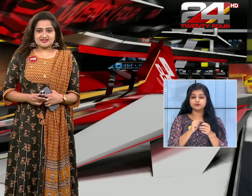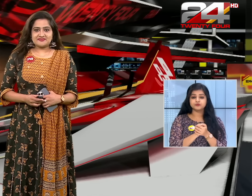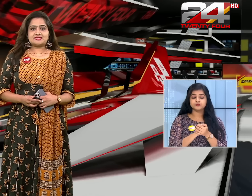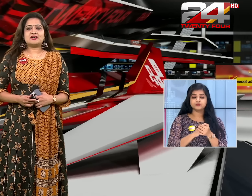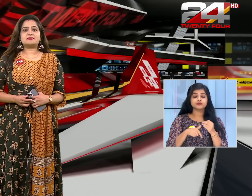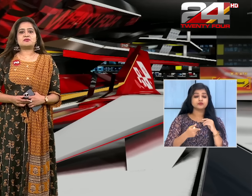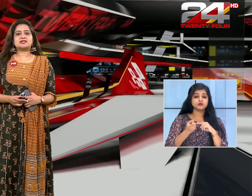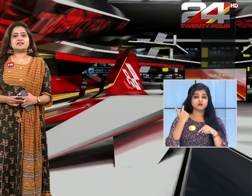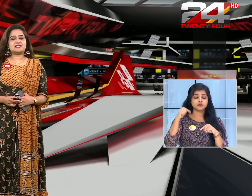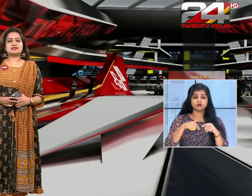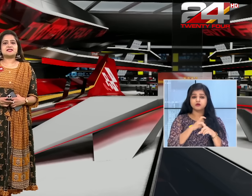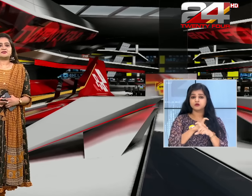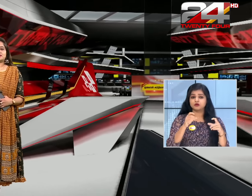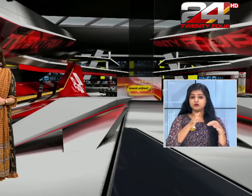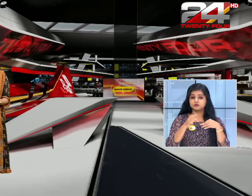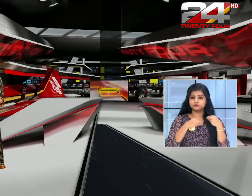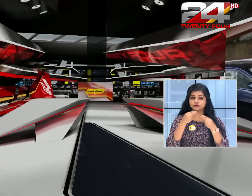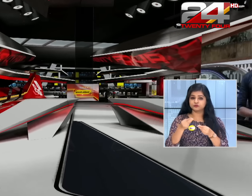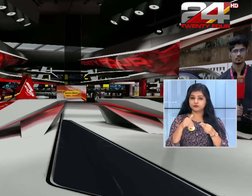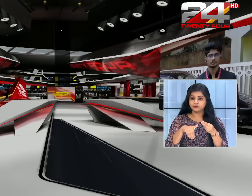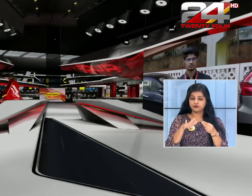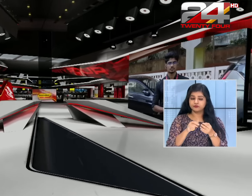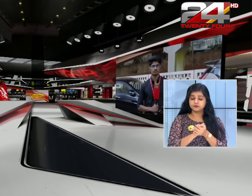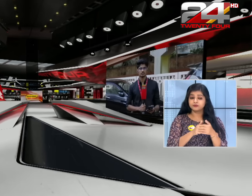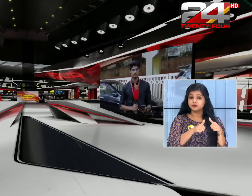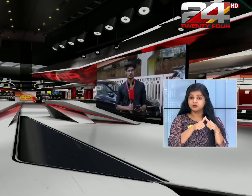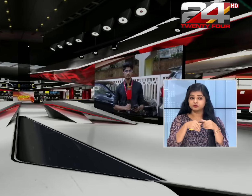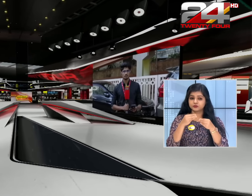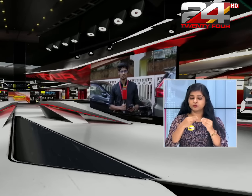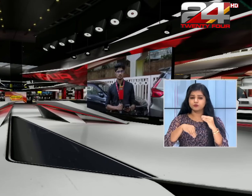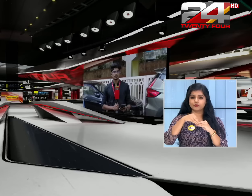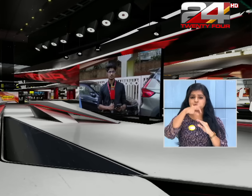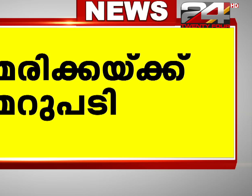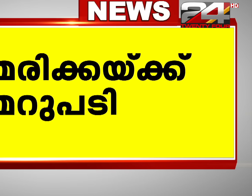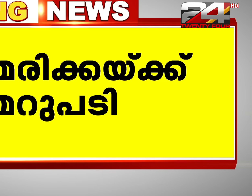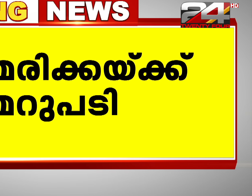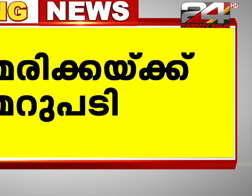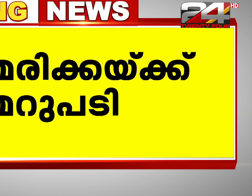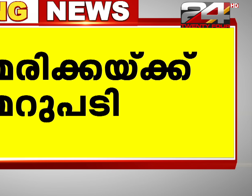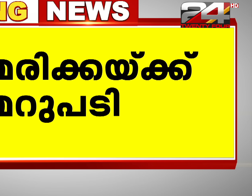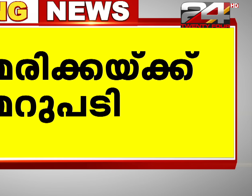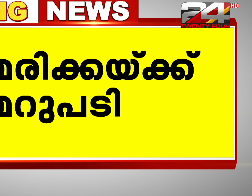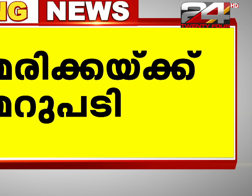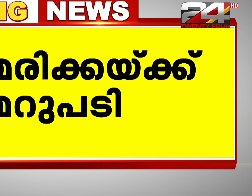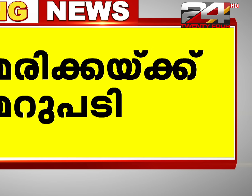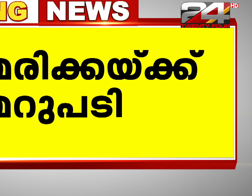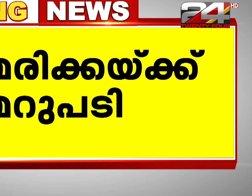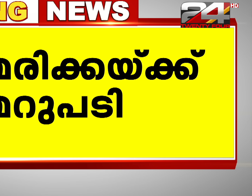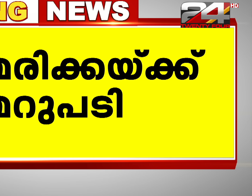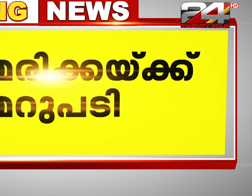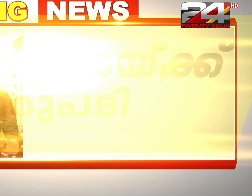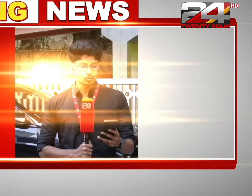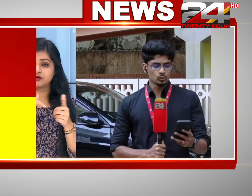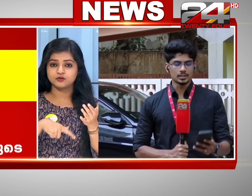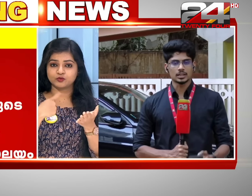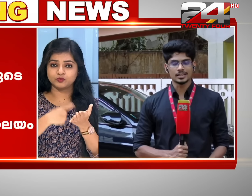അച്യുതൻ ഇന്നലെ വിശദമായ മറുപടി തന്നെ നൽകിയിട്ടുണ്ടെന്നാണ് ഞാൻ മനസ്സിലാക്കുന്നത് ഈ മറുപടിയുടെ വിശദാംശങ്ങൾ എങ്ങനെയാണ് ഇത് ഈ സിഎഎ നിയമം എങ്ങനെ